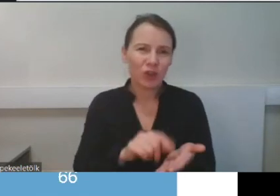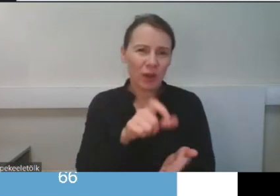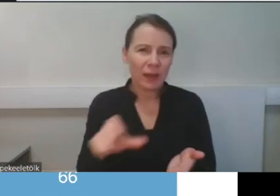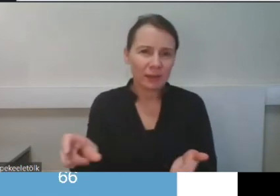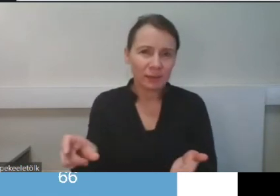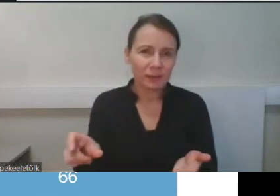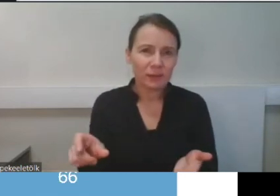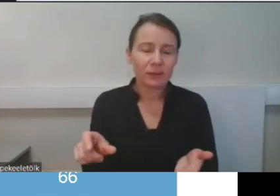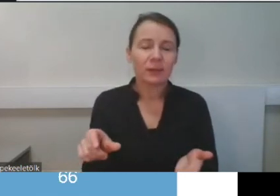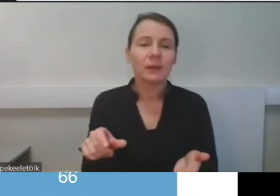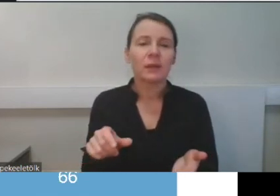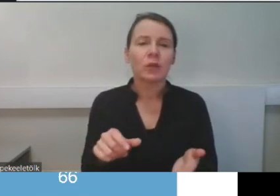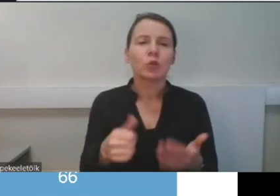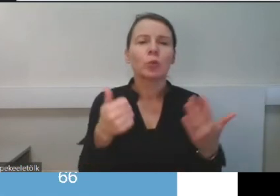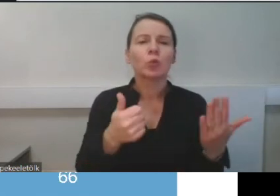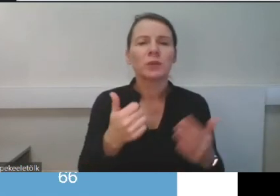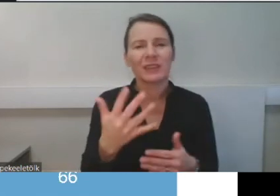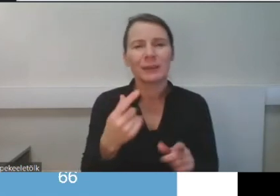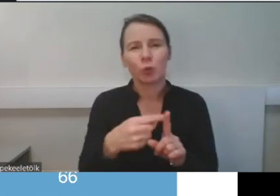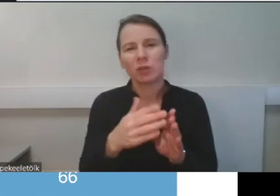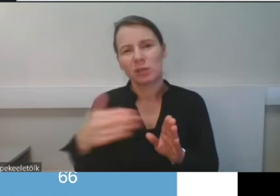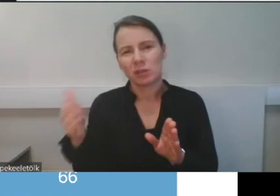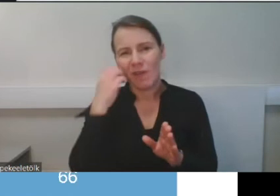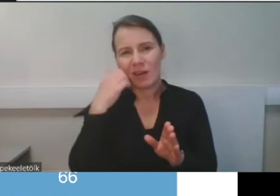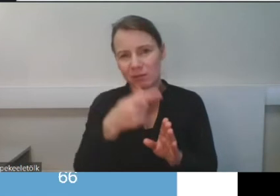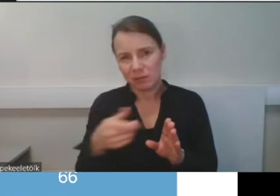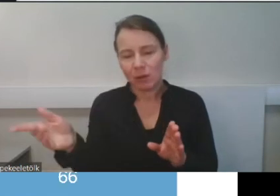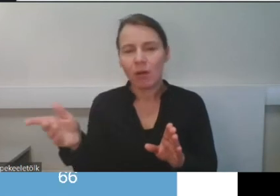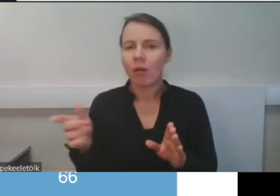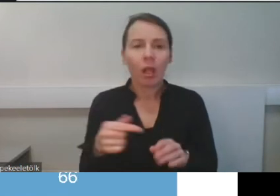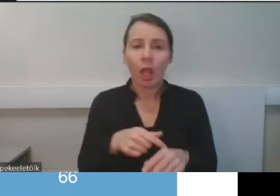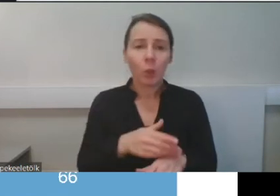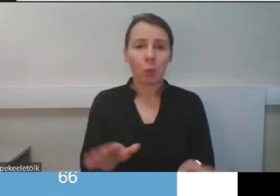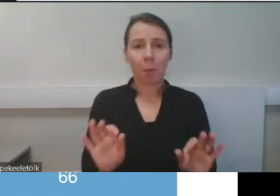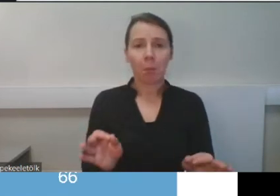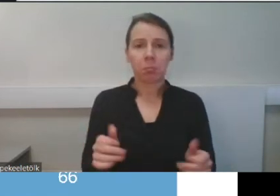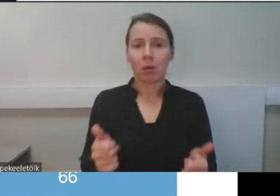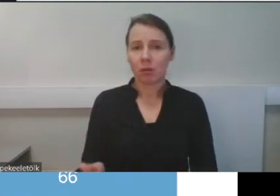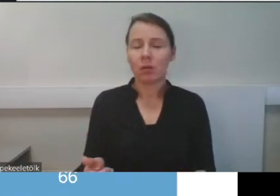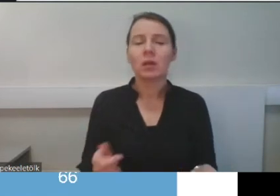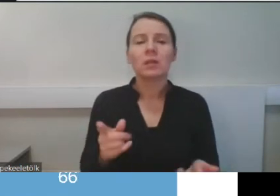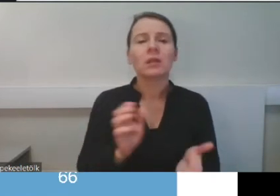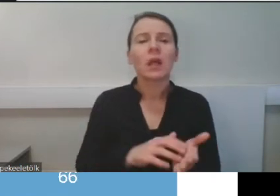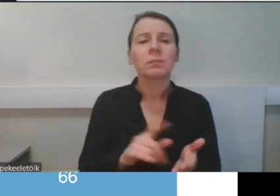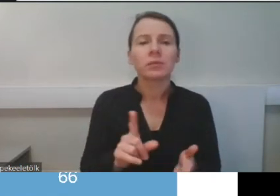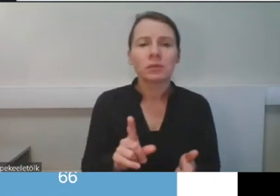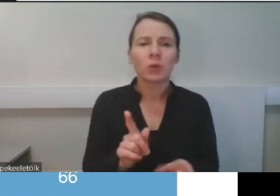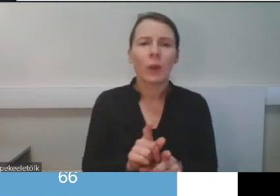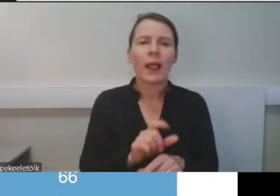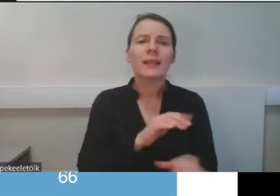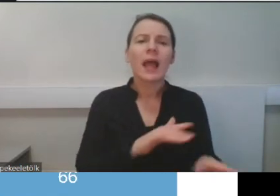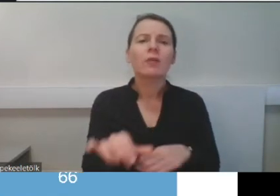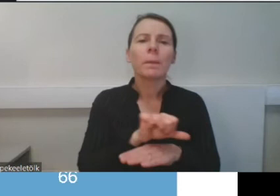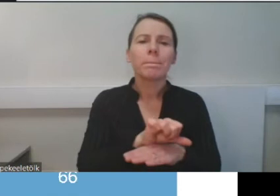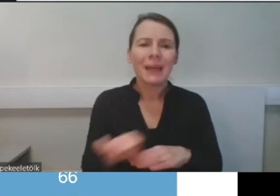tegevuspiirangute valdkonnad, et osaliselt nagu me näeme siin nad kattuvad, aga siin on täpselt see sama asi, et kui me vaatame näiteks